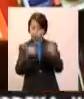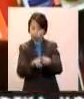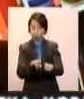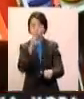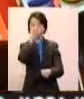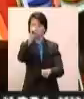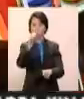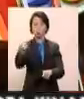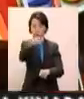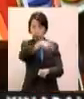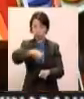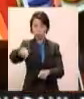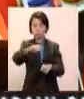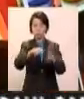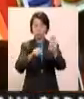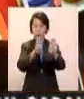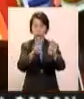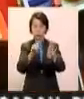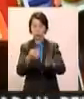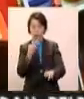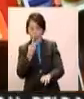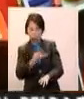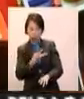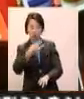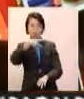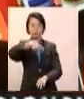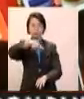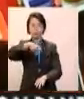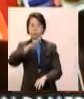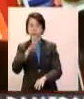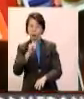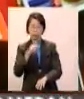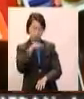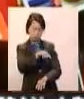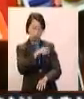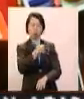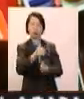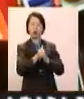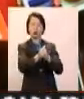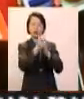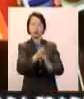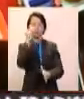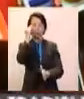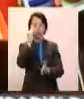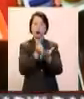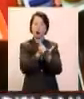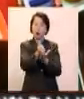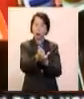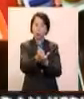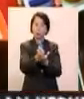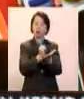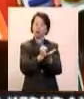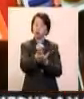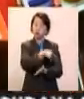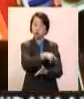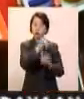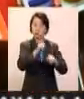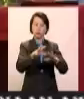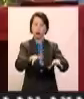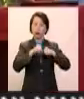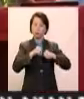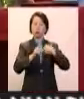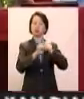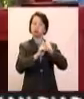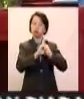bahawa bila orang lihat Bersatu, mereka lihat pemimpin Melayu yang beramanah dan berintegriti, sanggup ambil risiko.